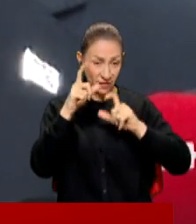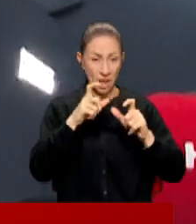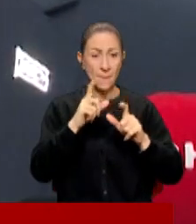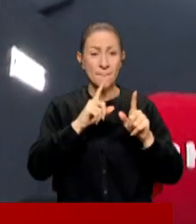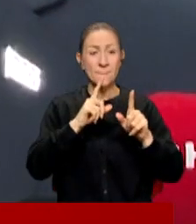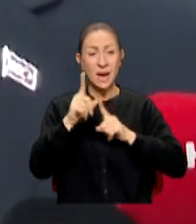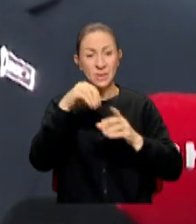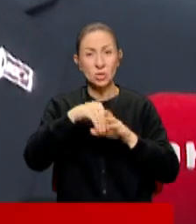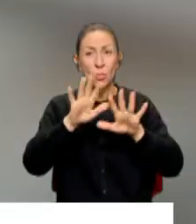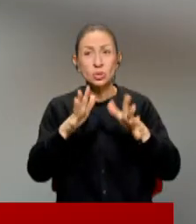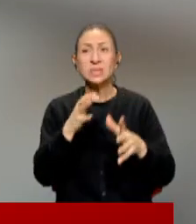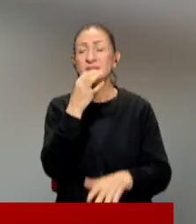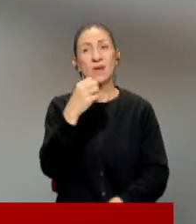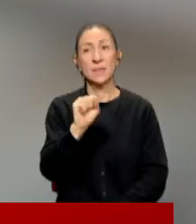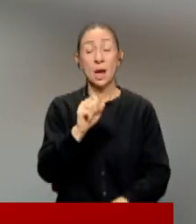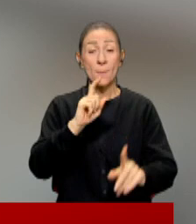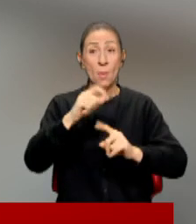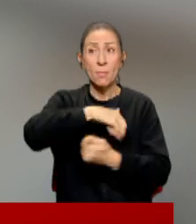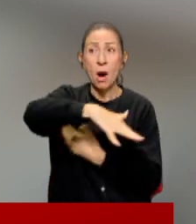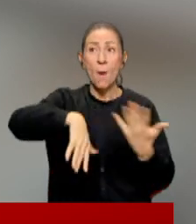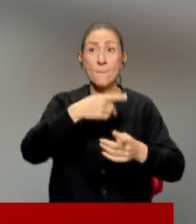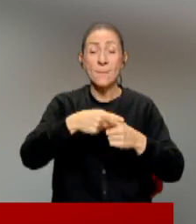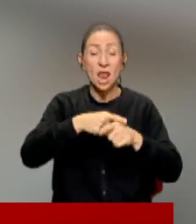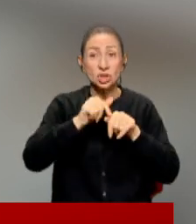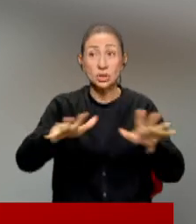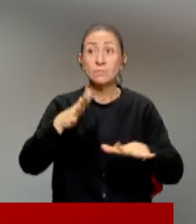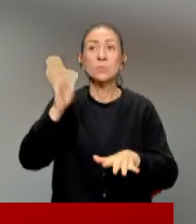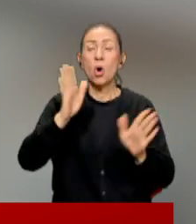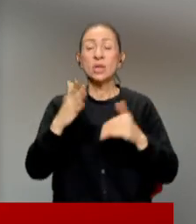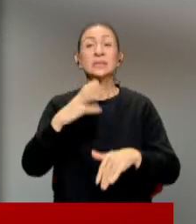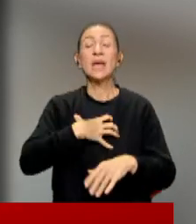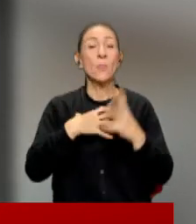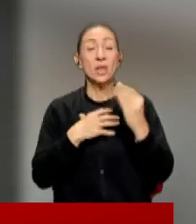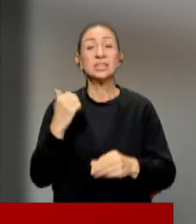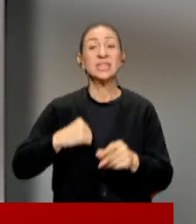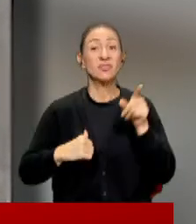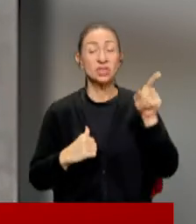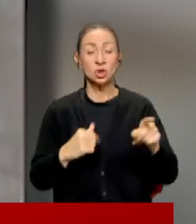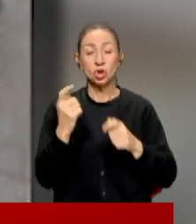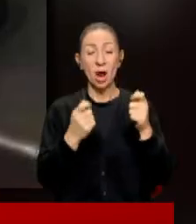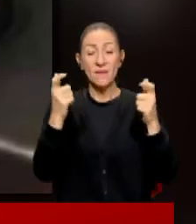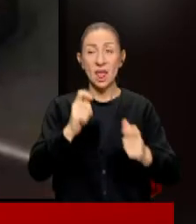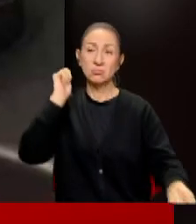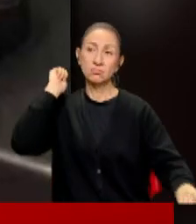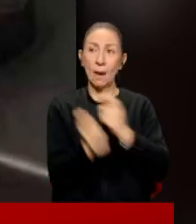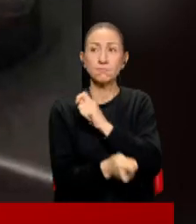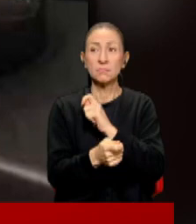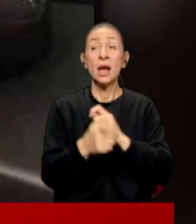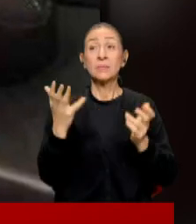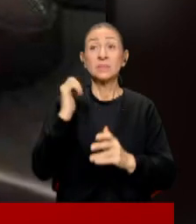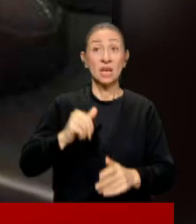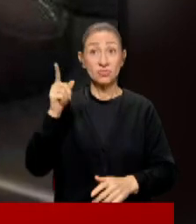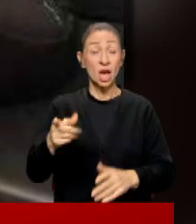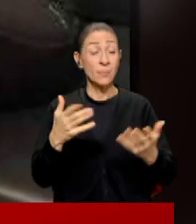yıpratılması müsaade edemeyiz adliyeyi karıştıran paylaşımın ardından odanın sahibi olan savcının görev yeri değiştirildi hem